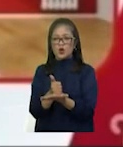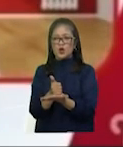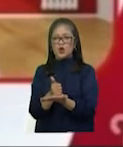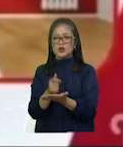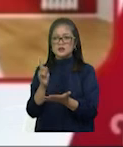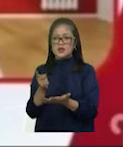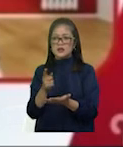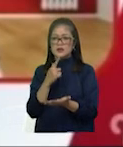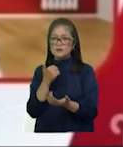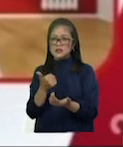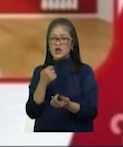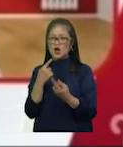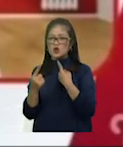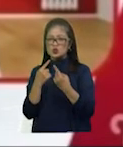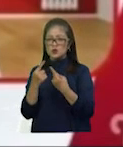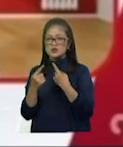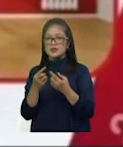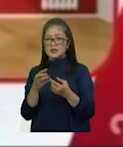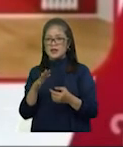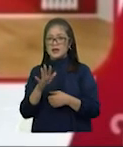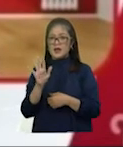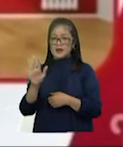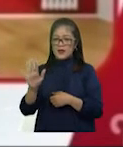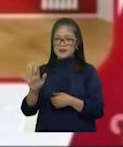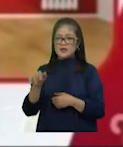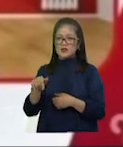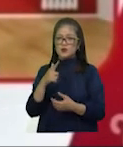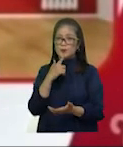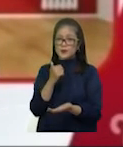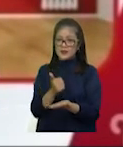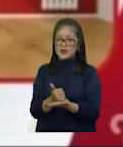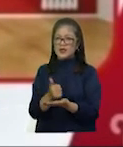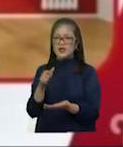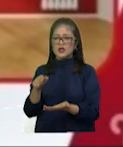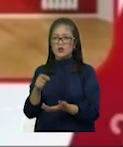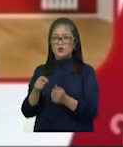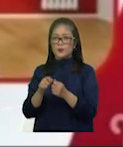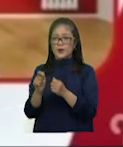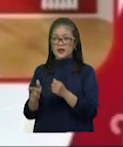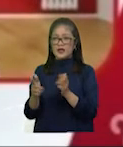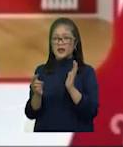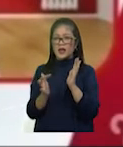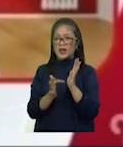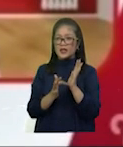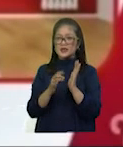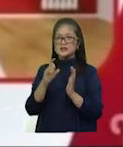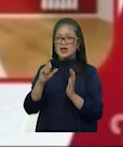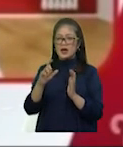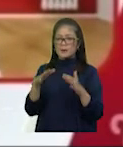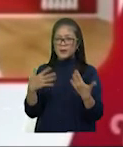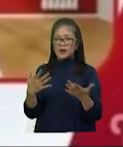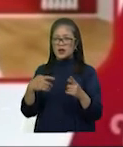Nah, nanti tinggal konsultasi. Dan yang paling penting nih, di halaman pembayaran bisa klik lebih hemat dengan kupon.